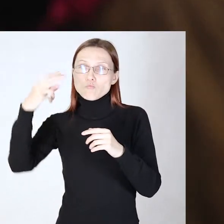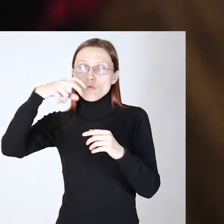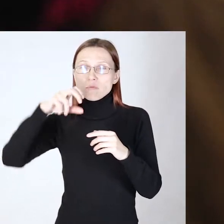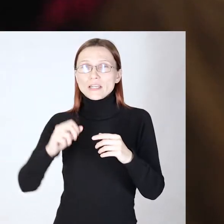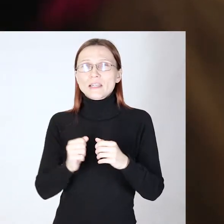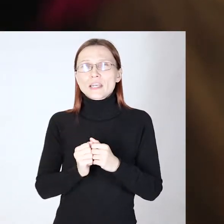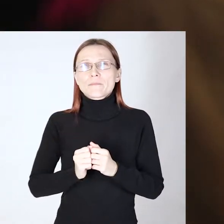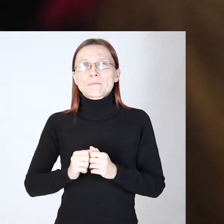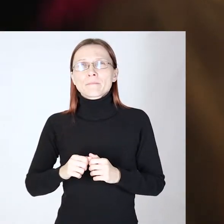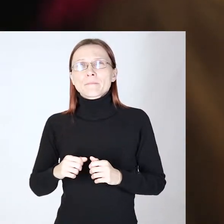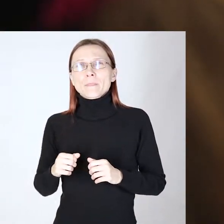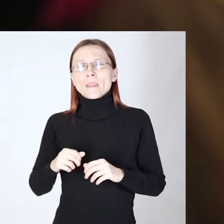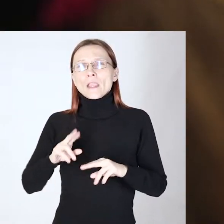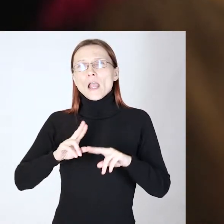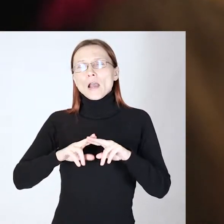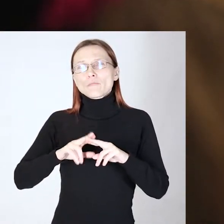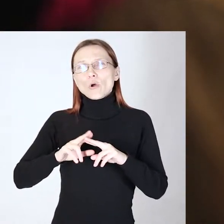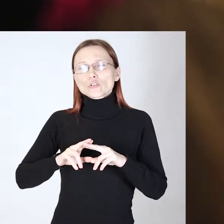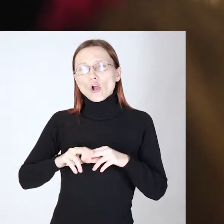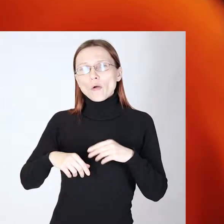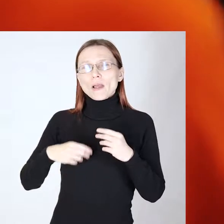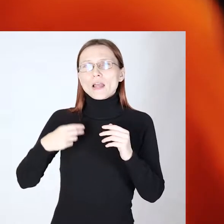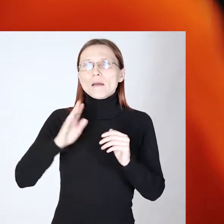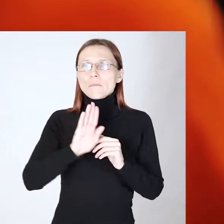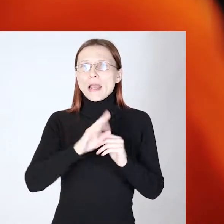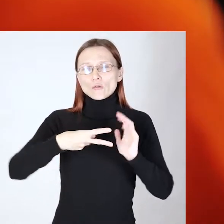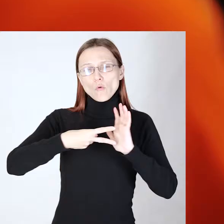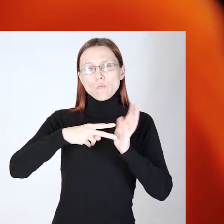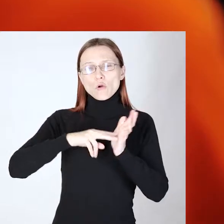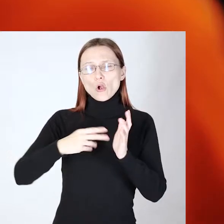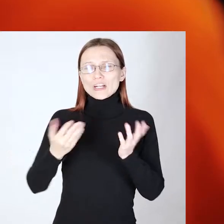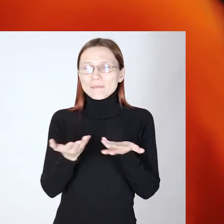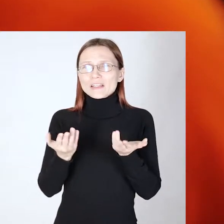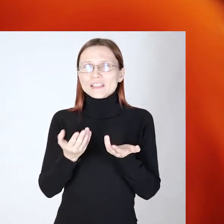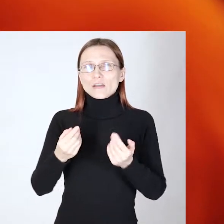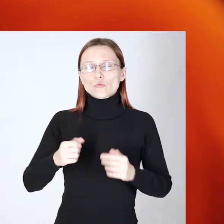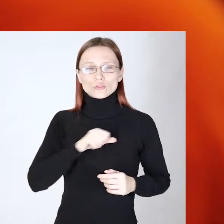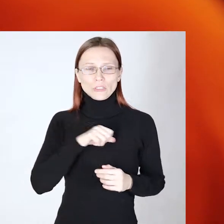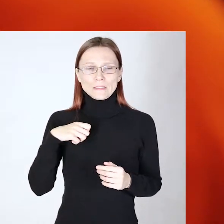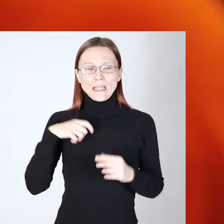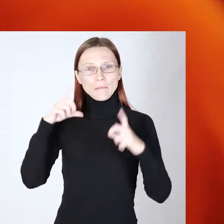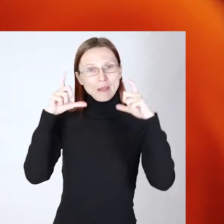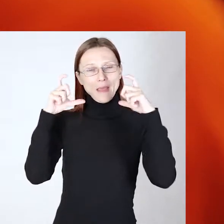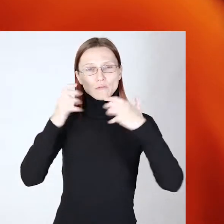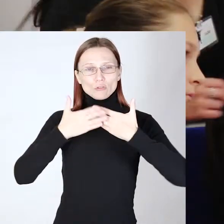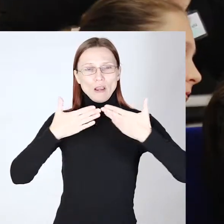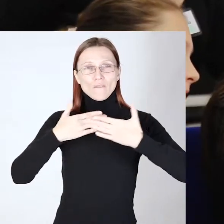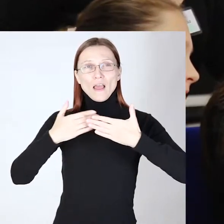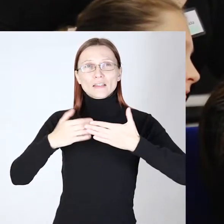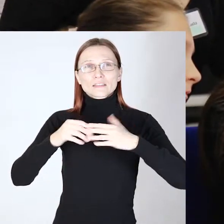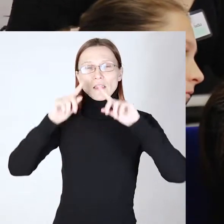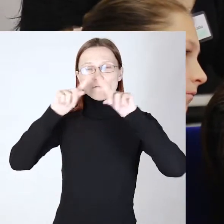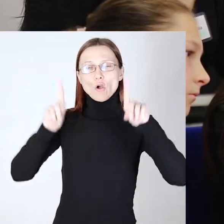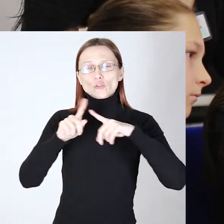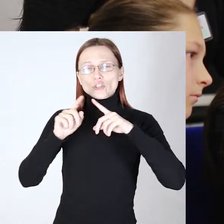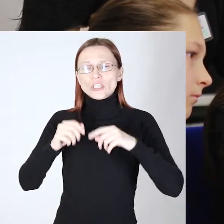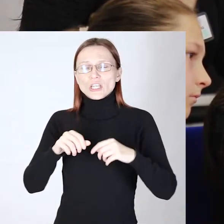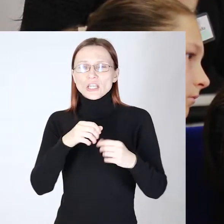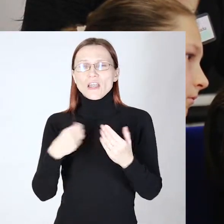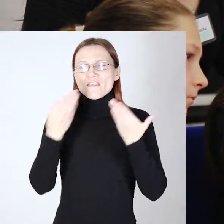celého by mohol byť program, v ktorom sú schopní si nafotiť vlastné fotografie, pridať komiksové bublinky a vytvoriť si